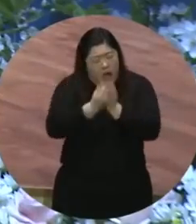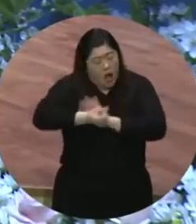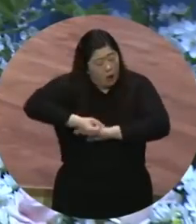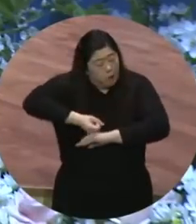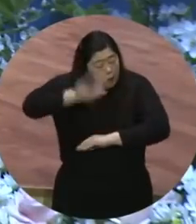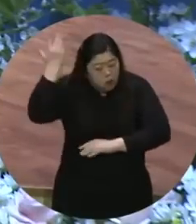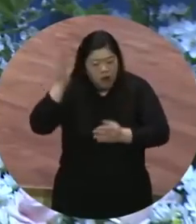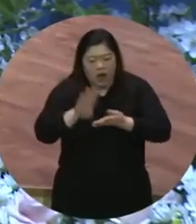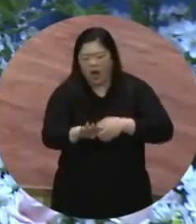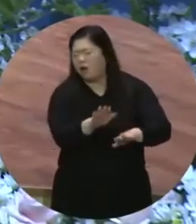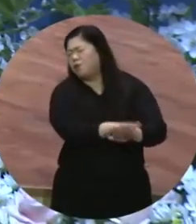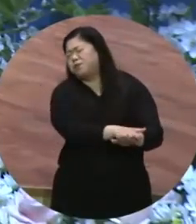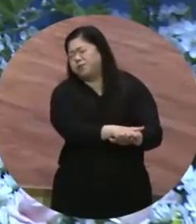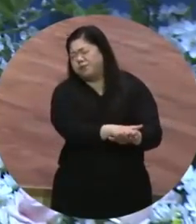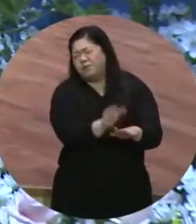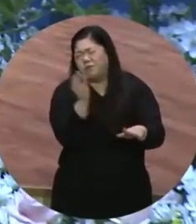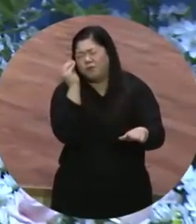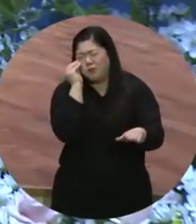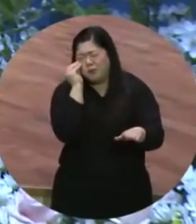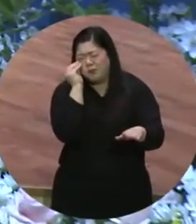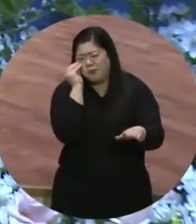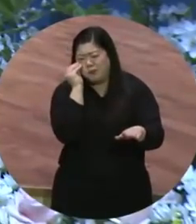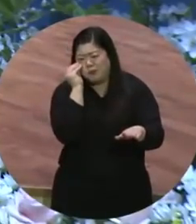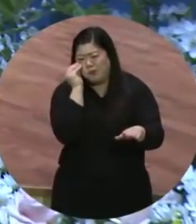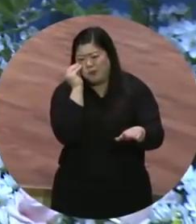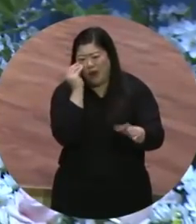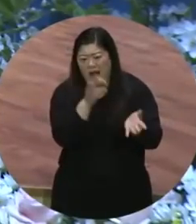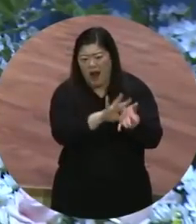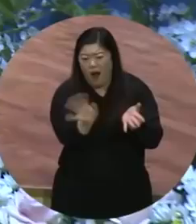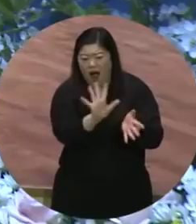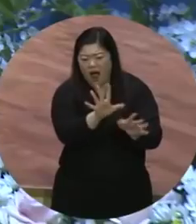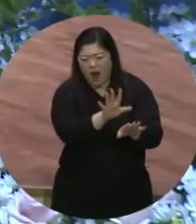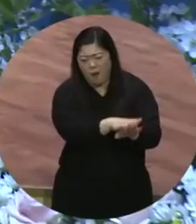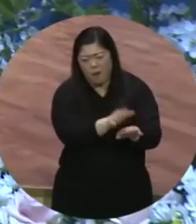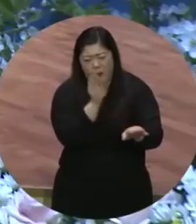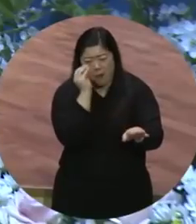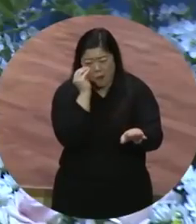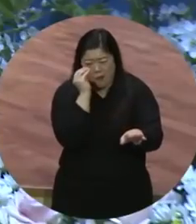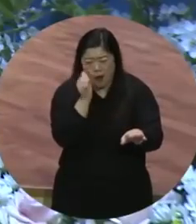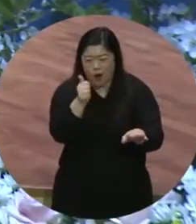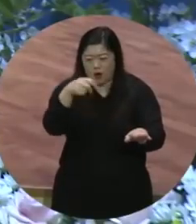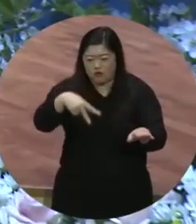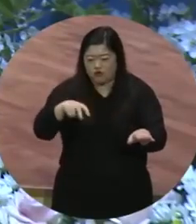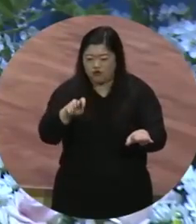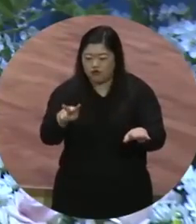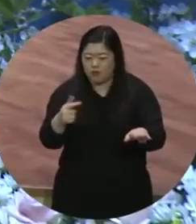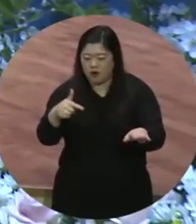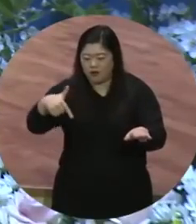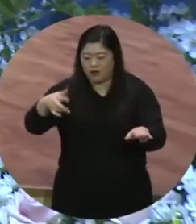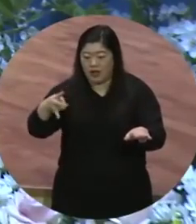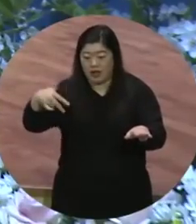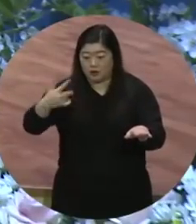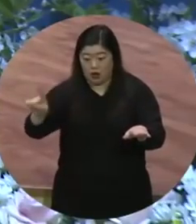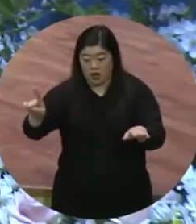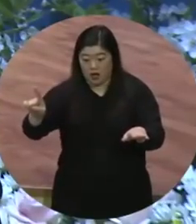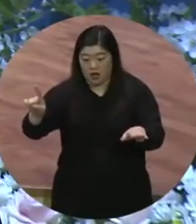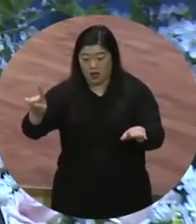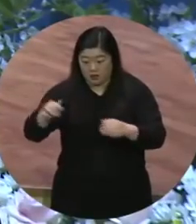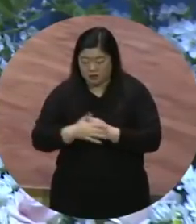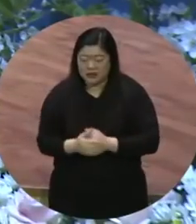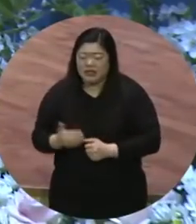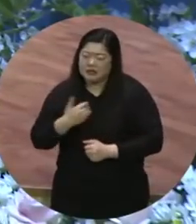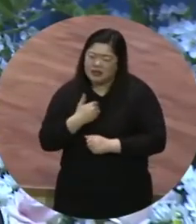그래서 잠들어 있는 계좌, 휴면 계좌라. 그래서 최근 조사에 의하면 우리나라의